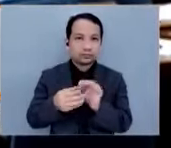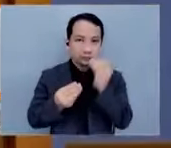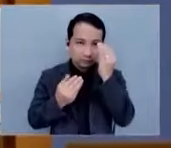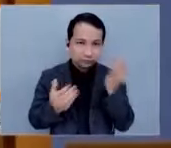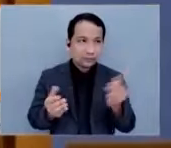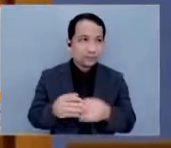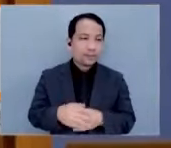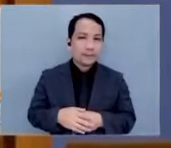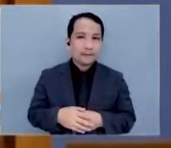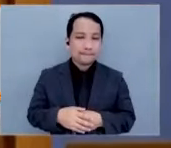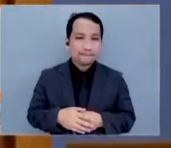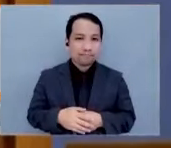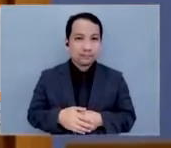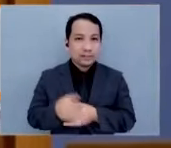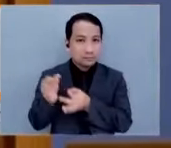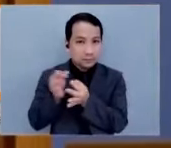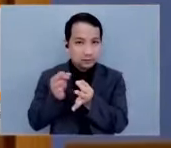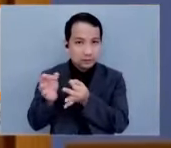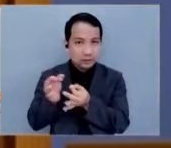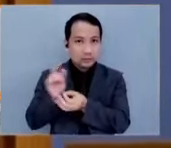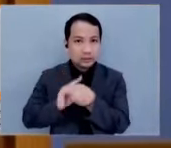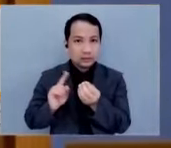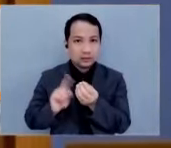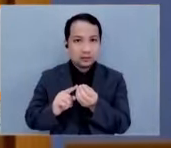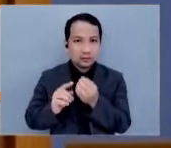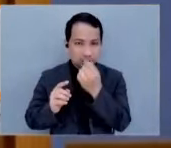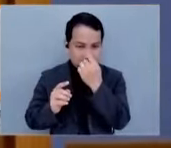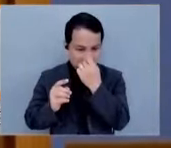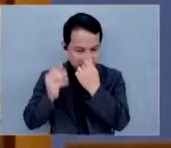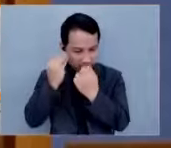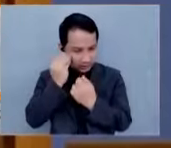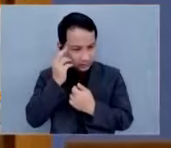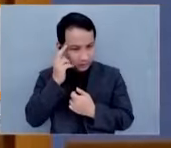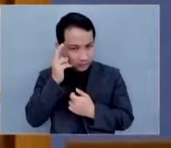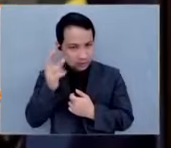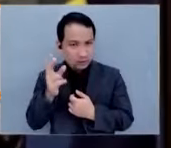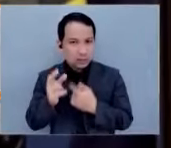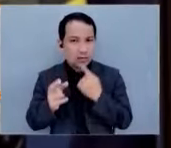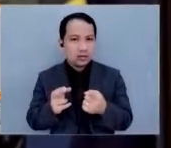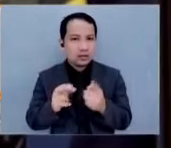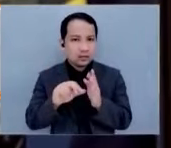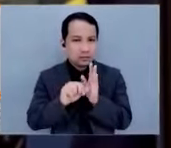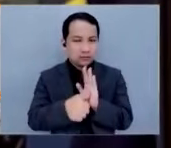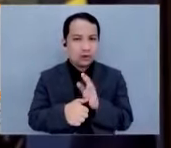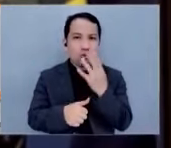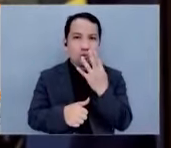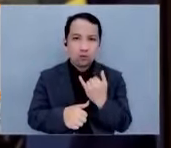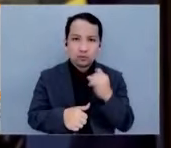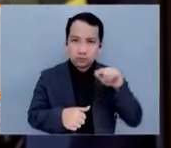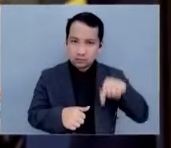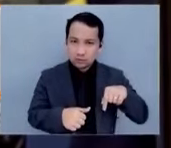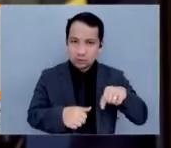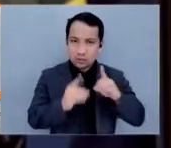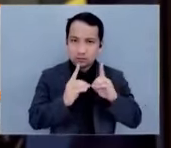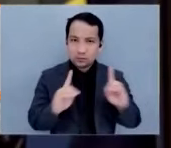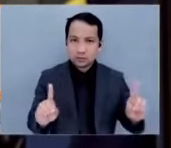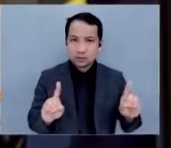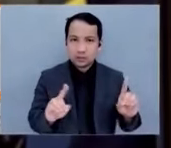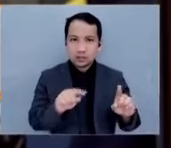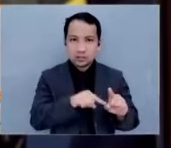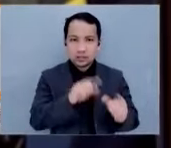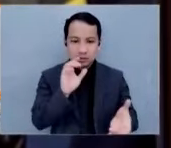kanyang interpellation, kinuwestiyon ni Marcoleta kung sino ba ang nagtatakda kung dapat nang mag-divorce ang isang